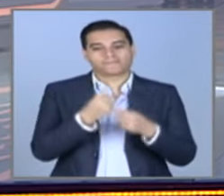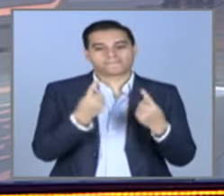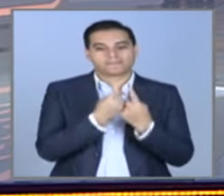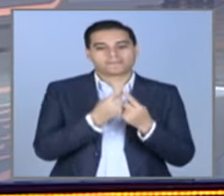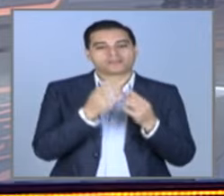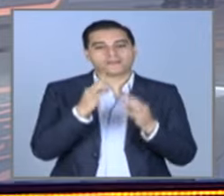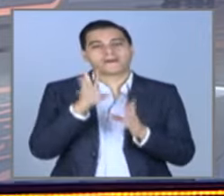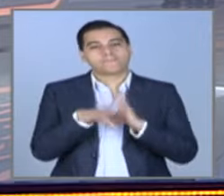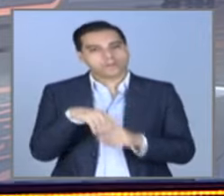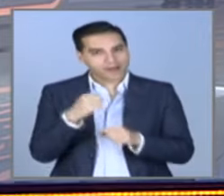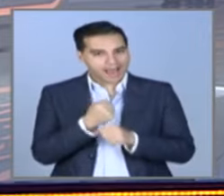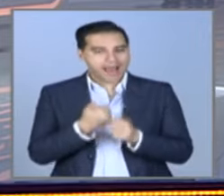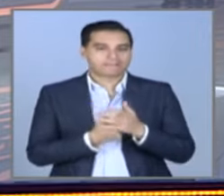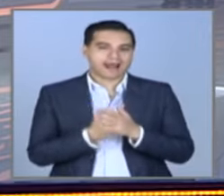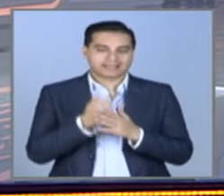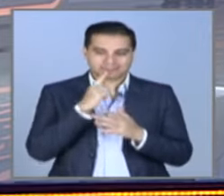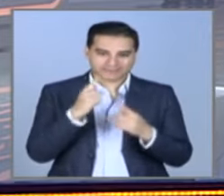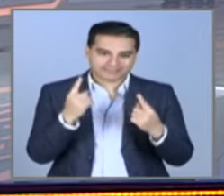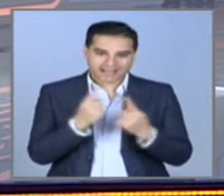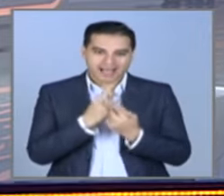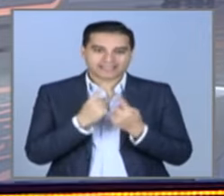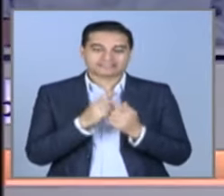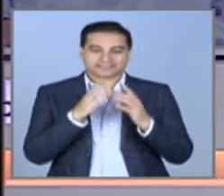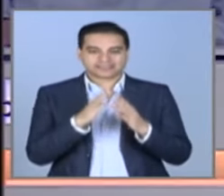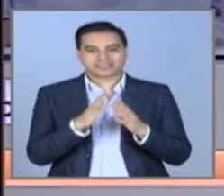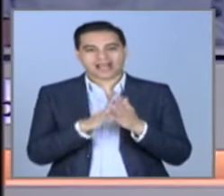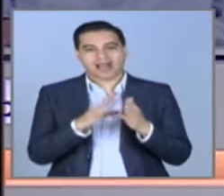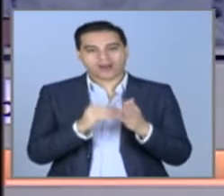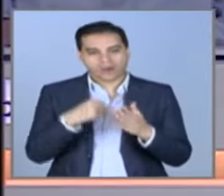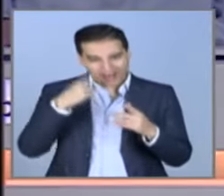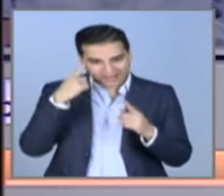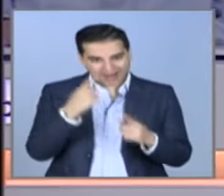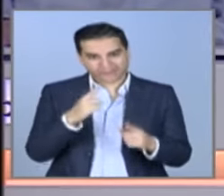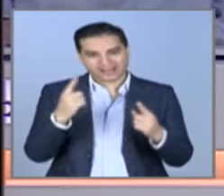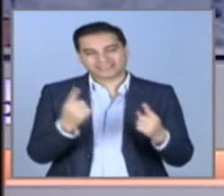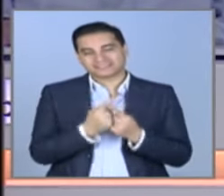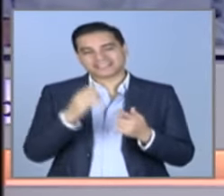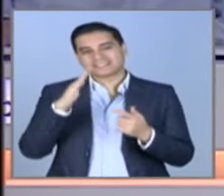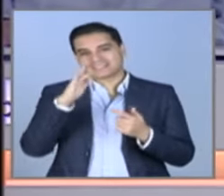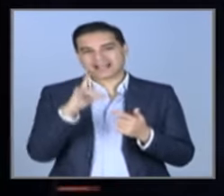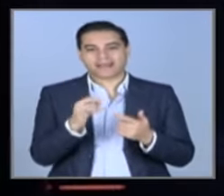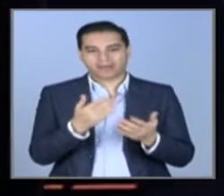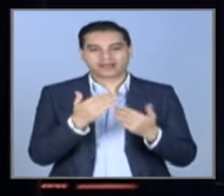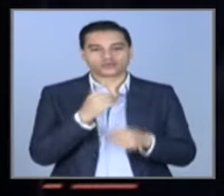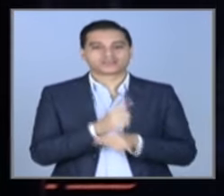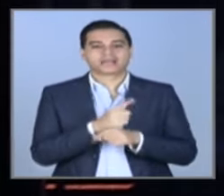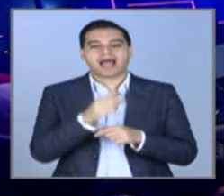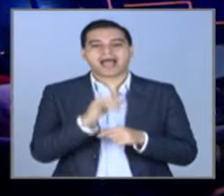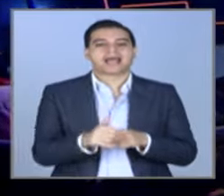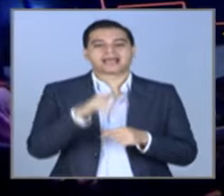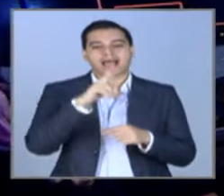طبعا كان ممكن تعملي أحسن من كده بكتير، يعني الأولى دي أنا عارفاها. سليم، عايزين مدام آيات تنضم